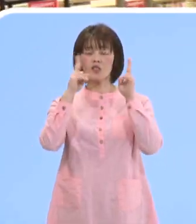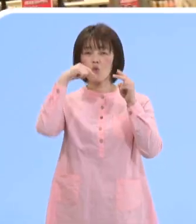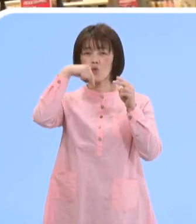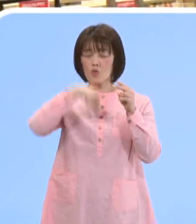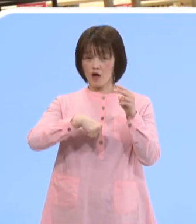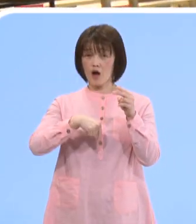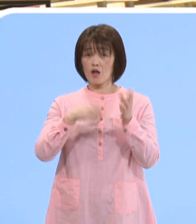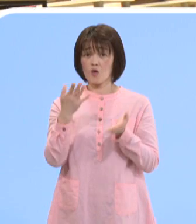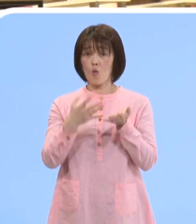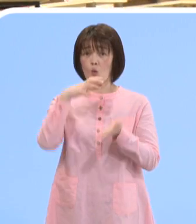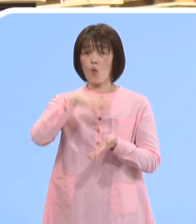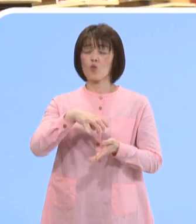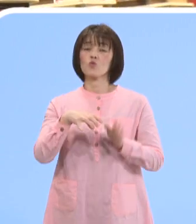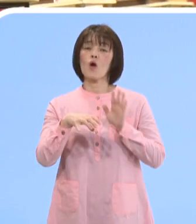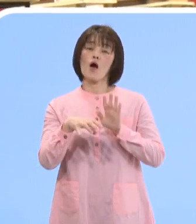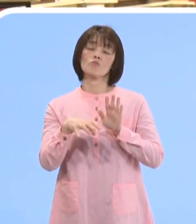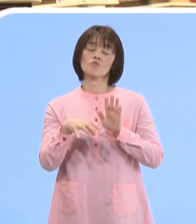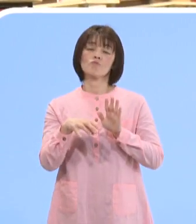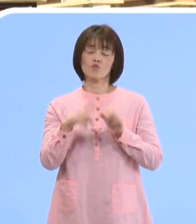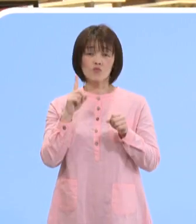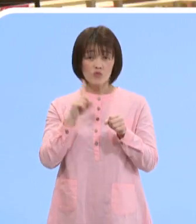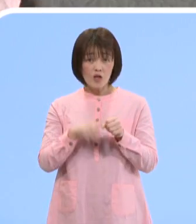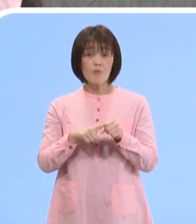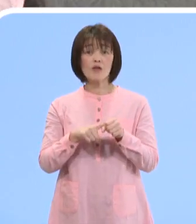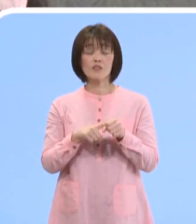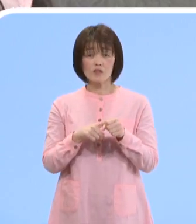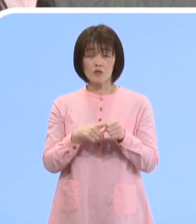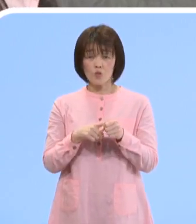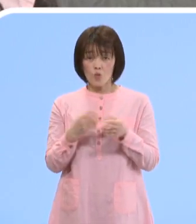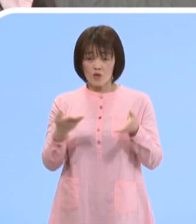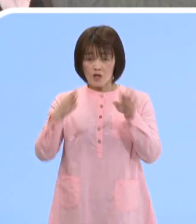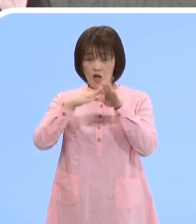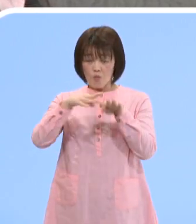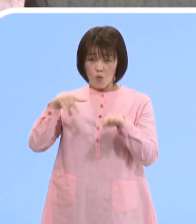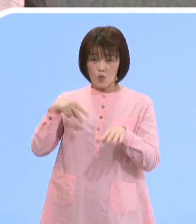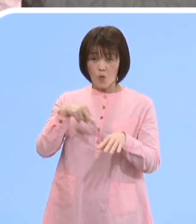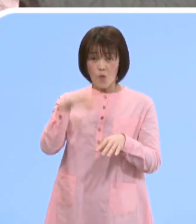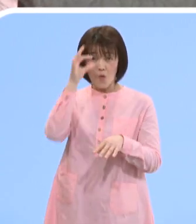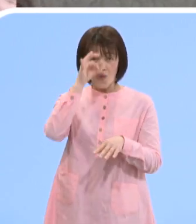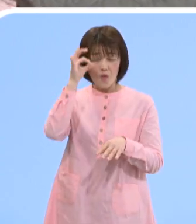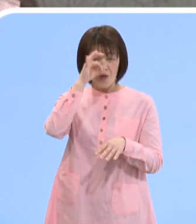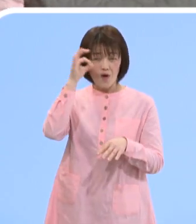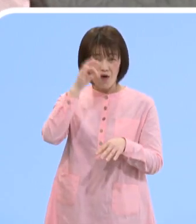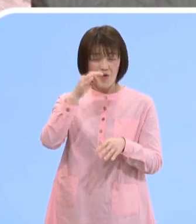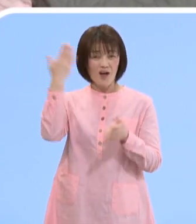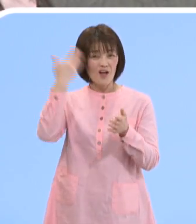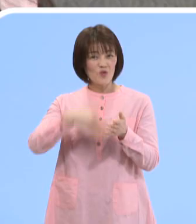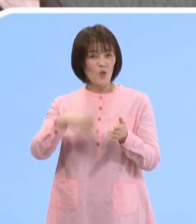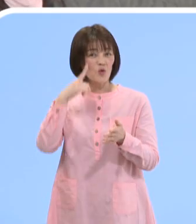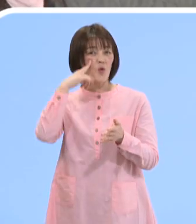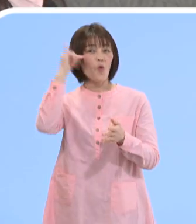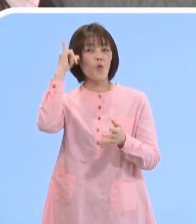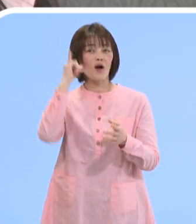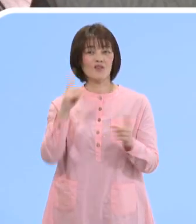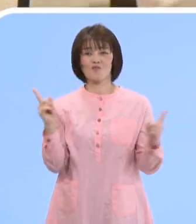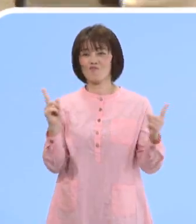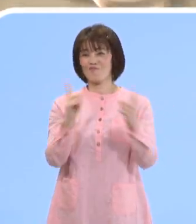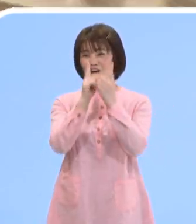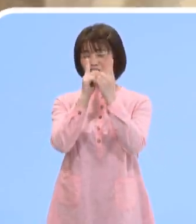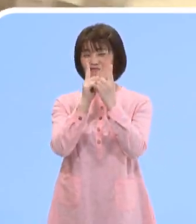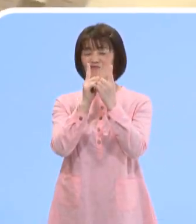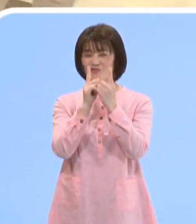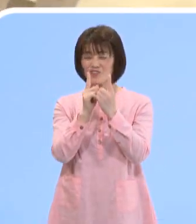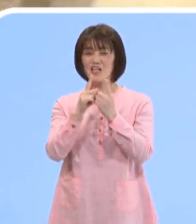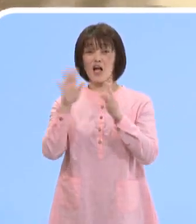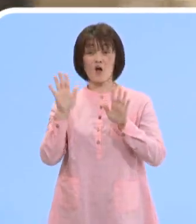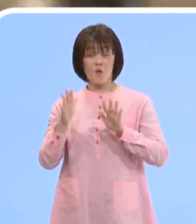中に保育園がありますので、店舗さんですね、回る中でお母さんと会ったり。そうなんです。お母さんと会うことで子ども